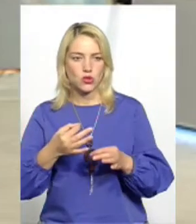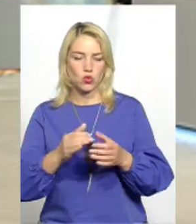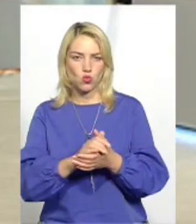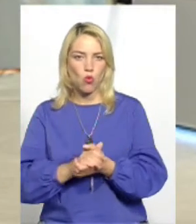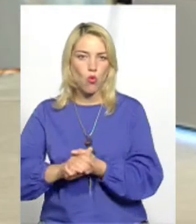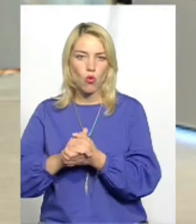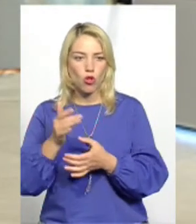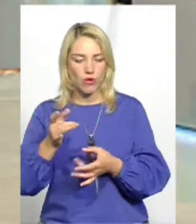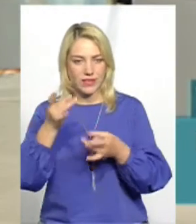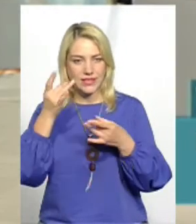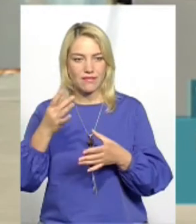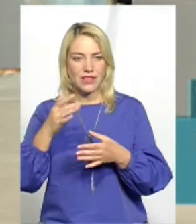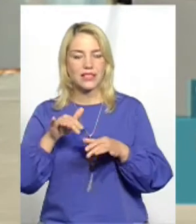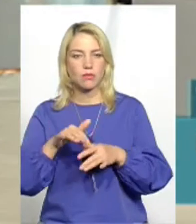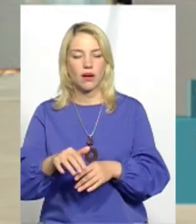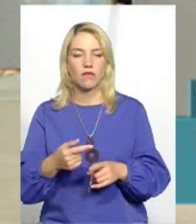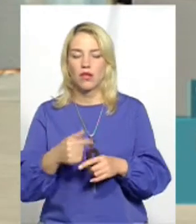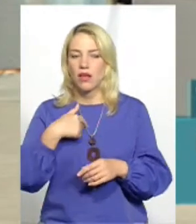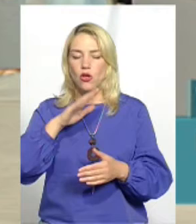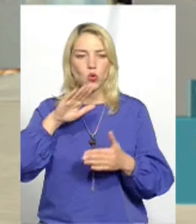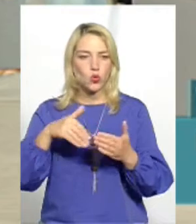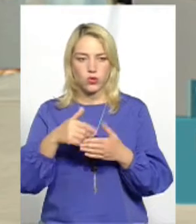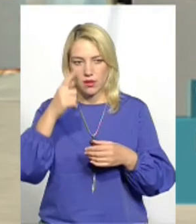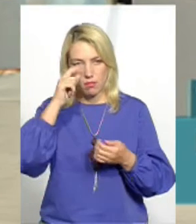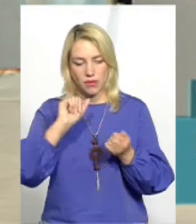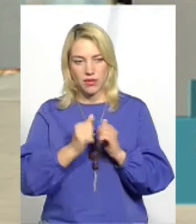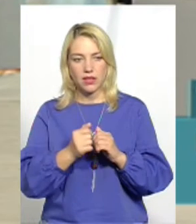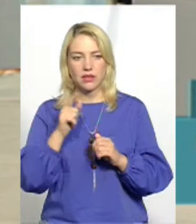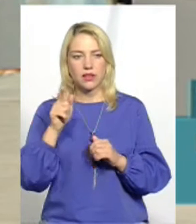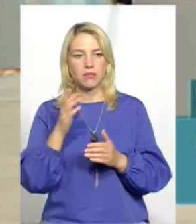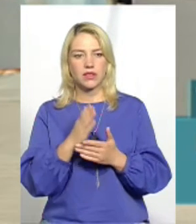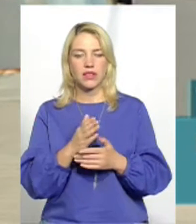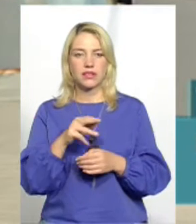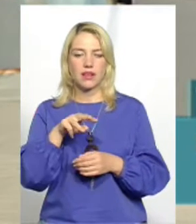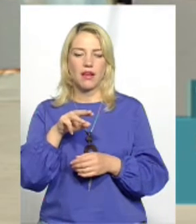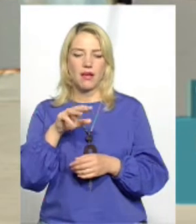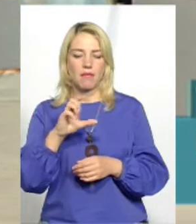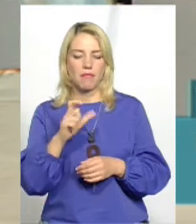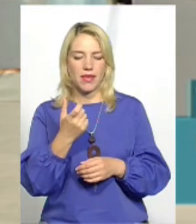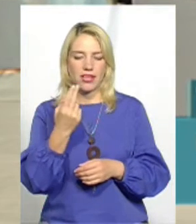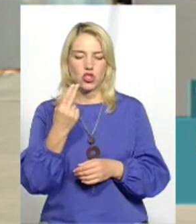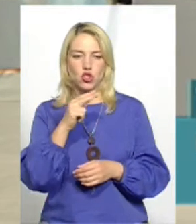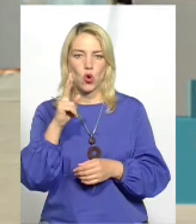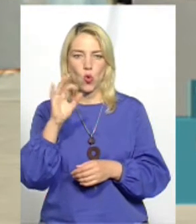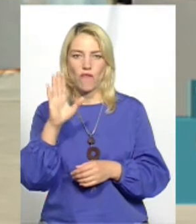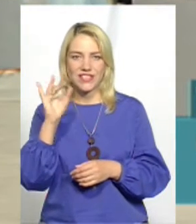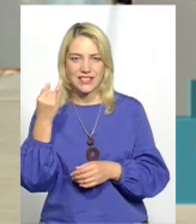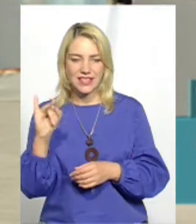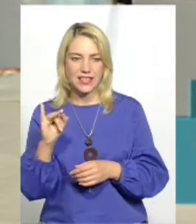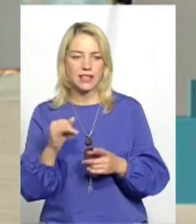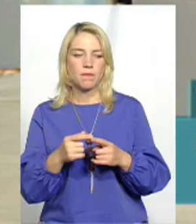колегія в цивільних справах. Я досі пам'ятаю, там Ростислав Федорович Мічковський був голова